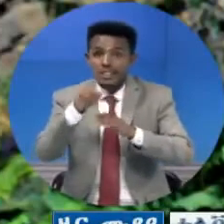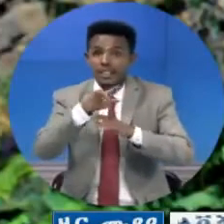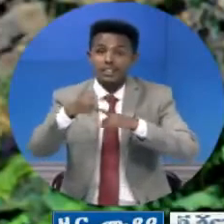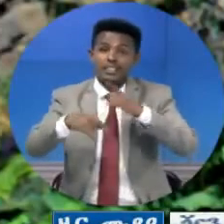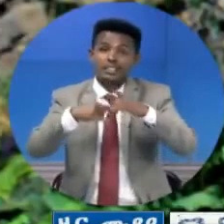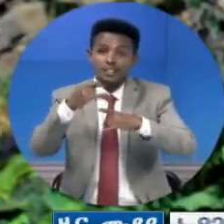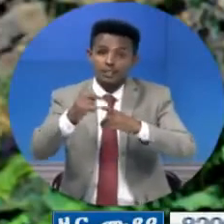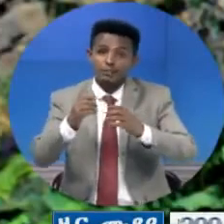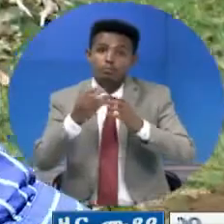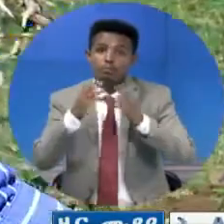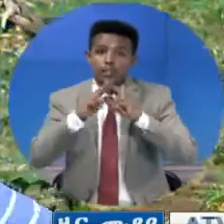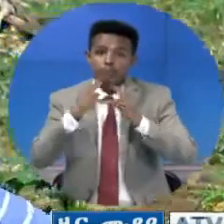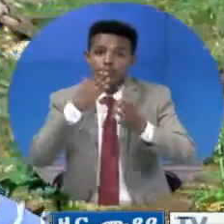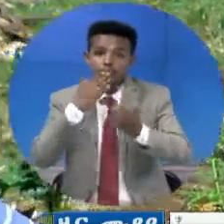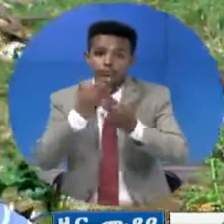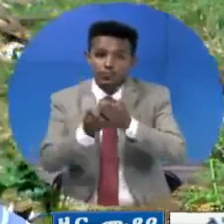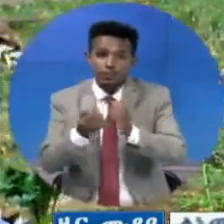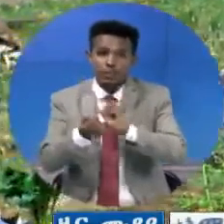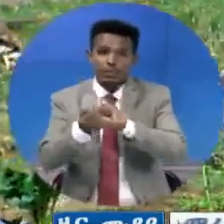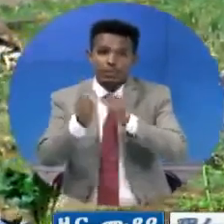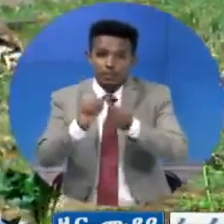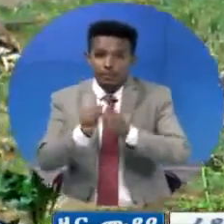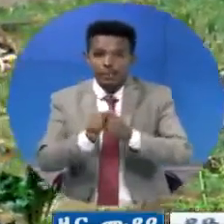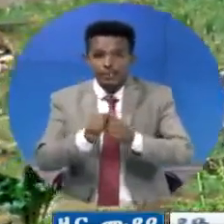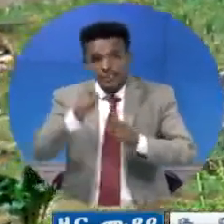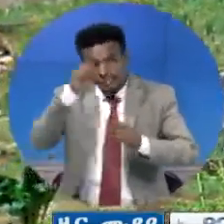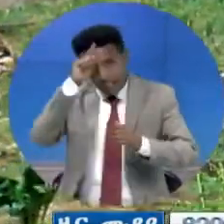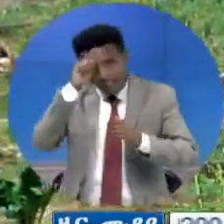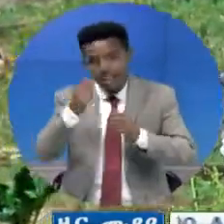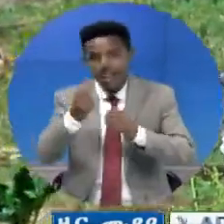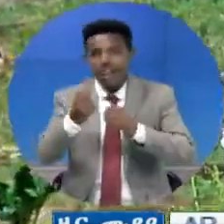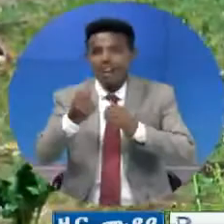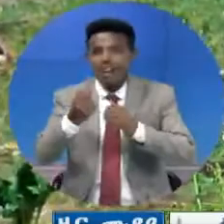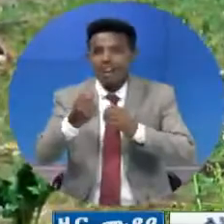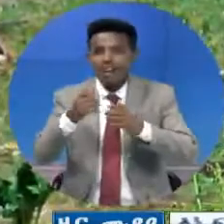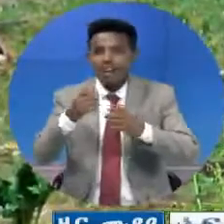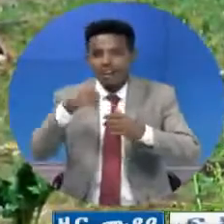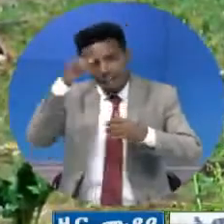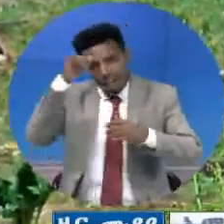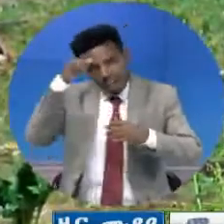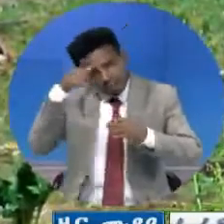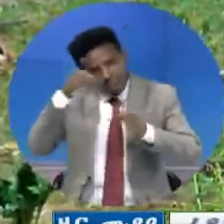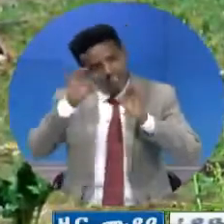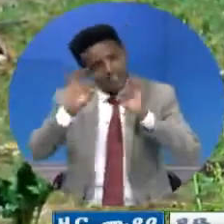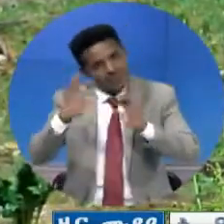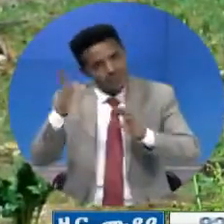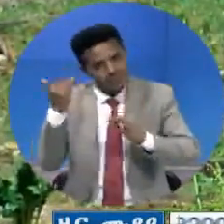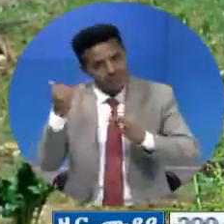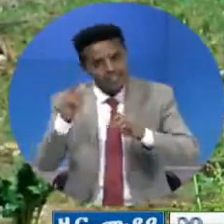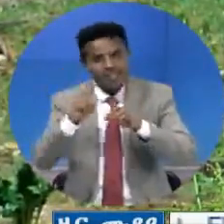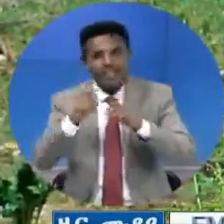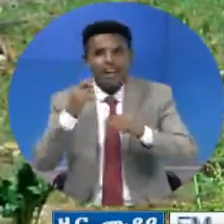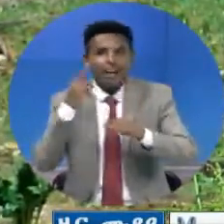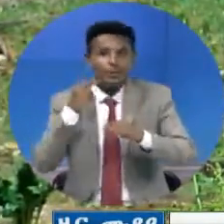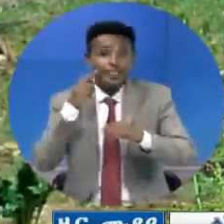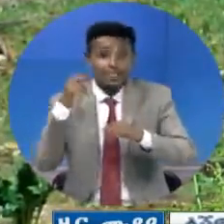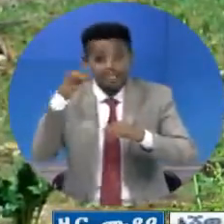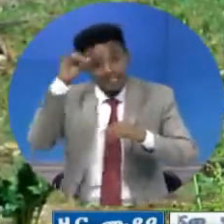ዝርያ በጣም አስለውጦነ ነው ያለ። ጀርመን ላም የለኝም ነበር፣ አበሻ ነበረች። አበሻ ስትሆን ግን